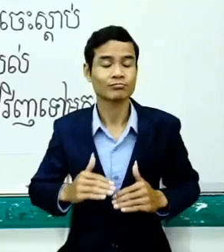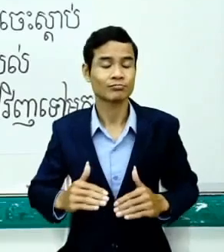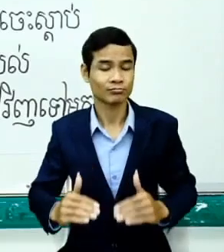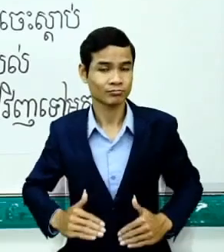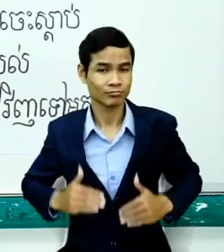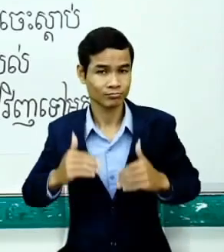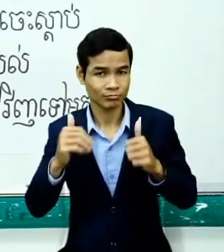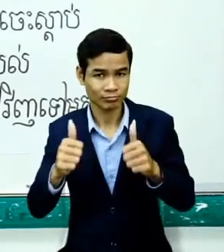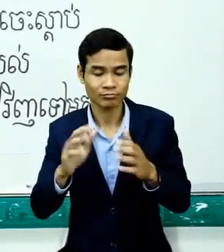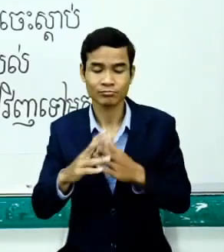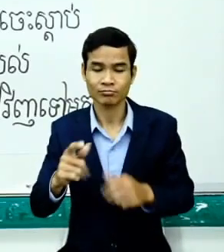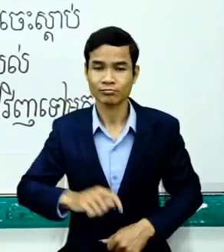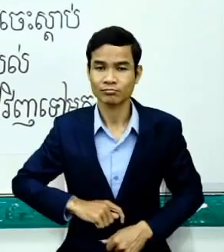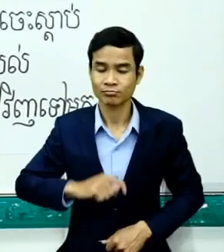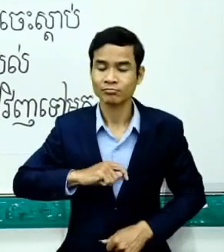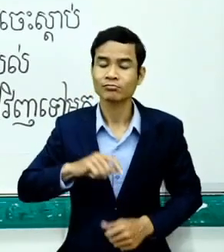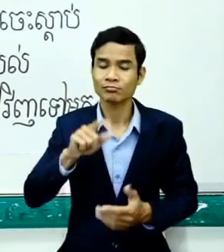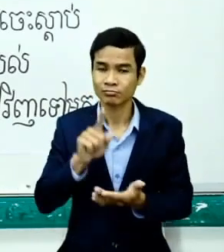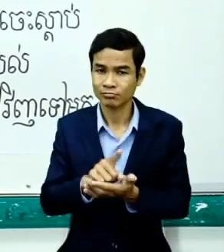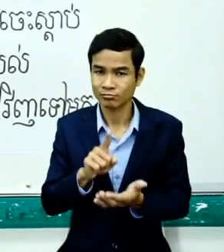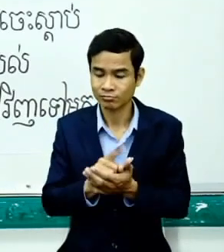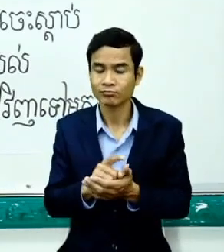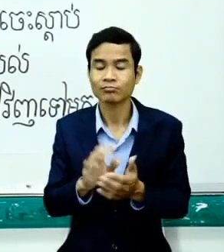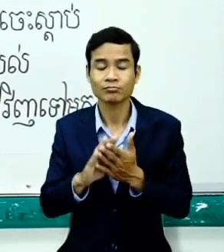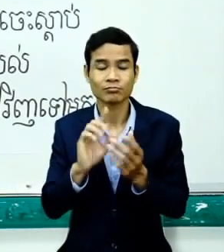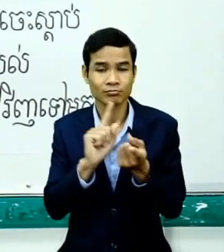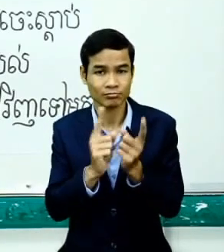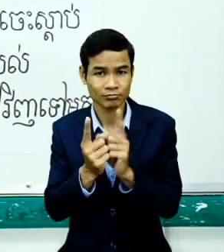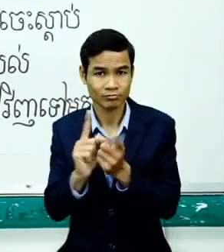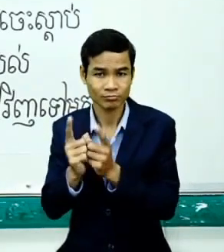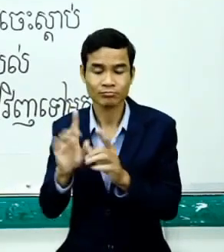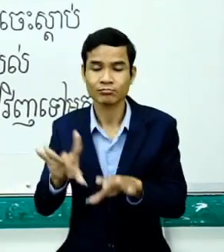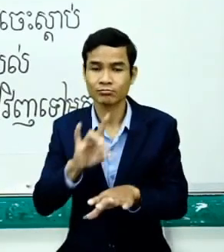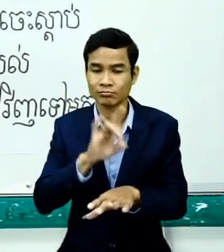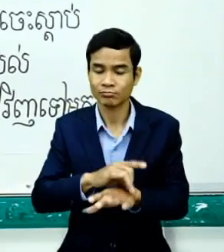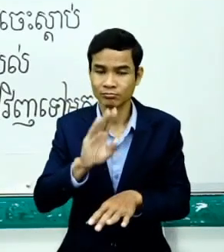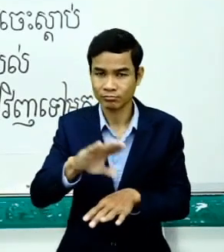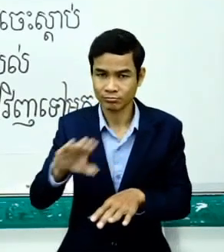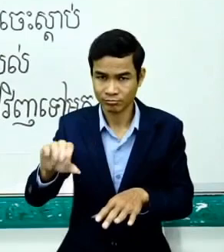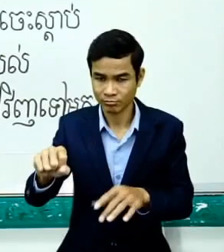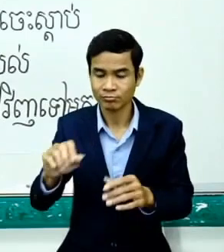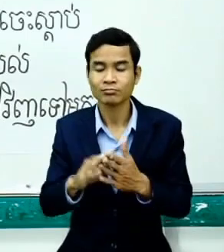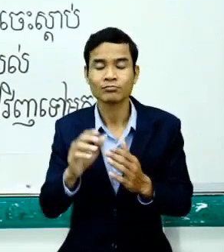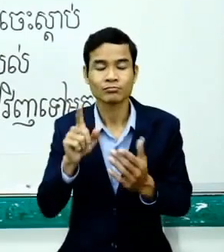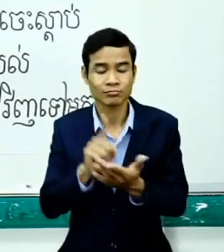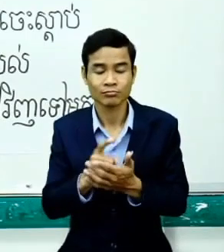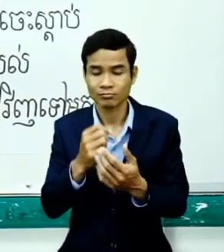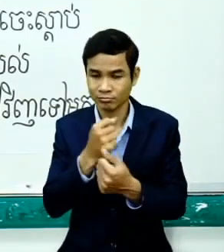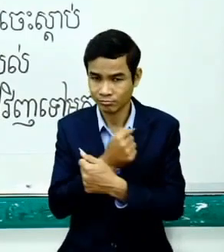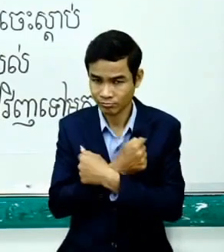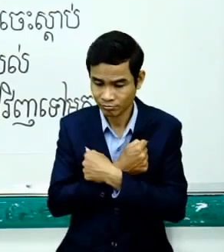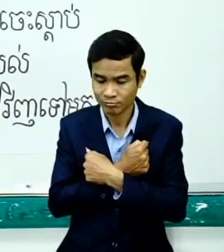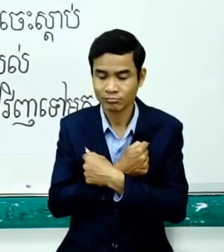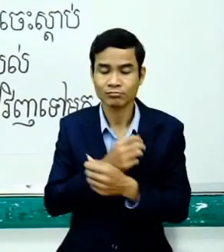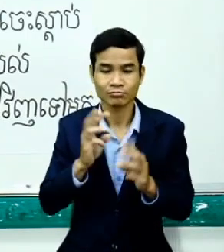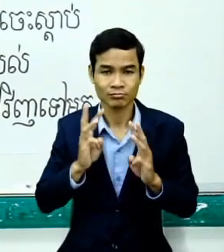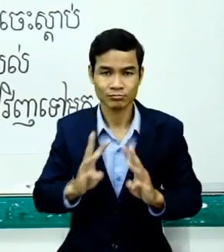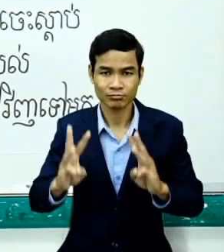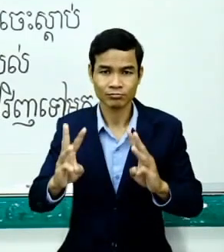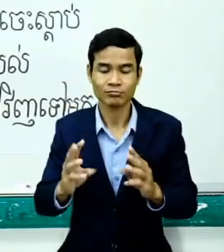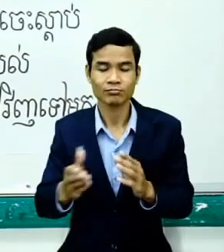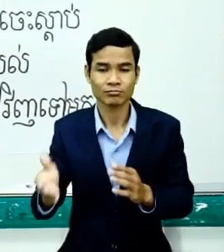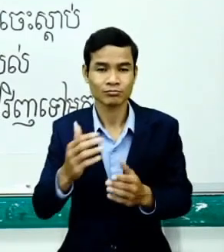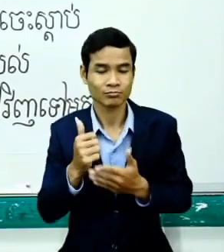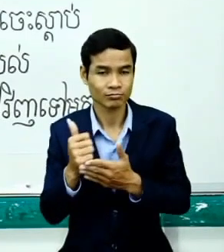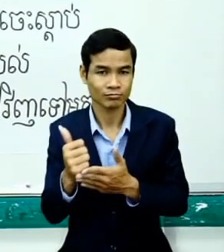cha sầm khăn na ca ru nơi chụp chùm khnía to ta con cha che sờ lạnh cha yộc yộc khnía